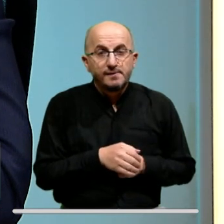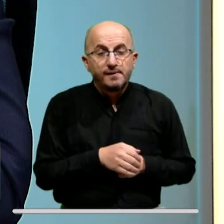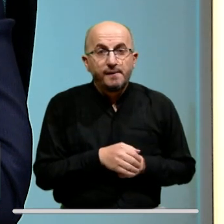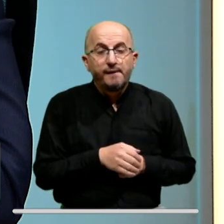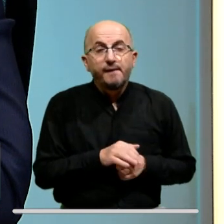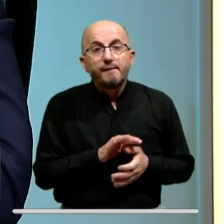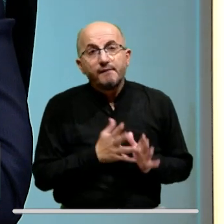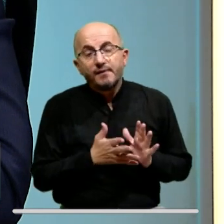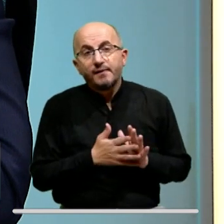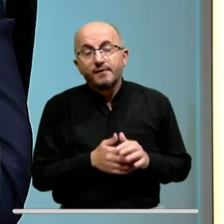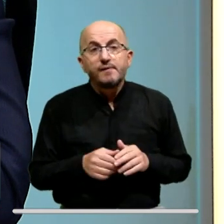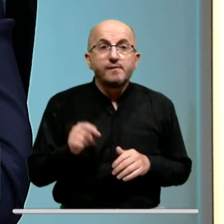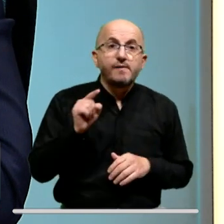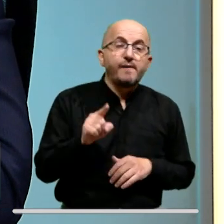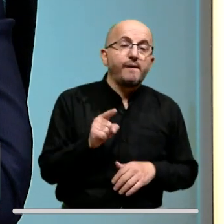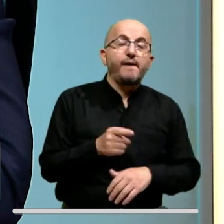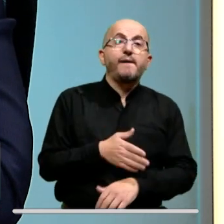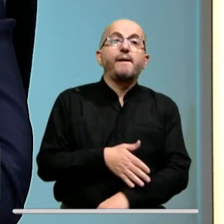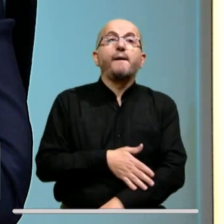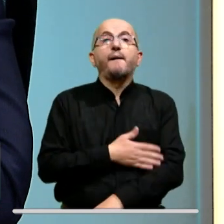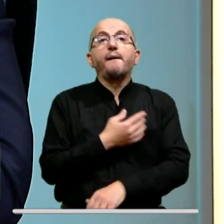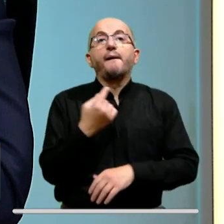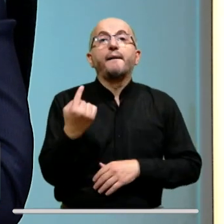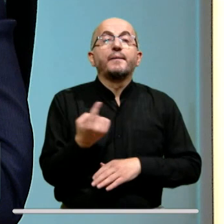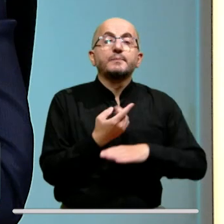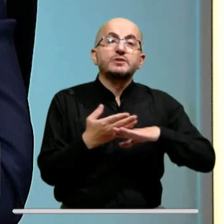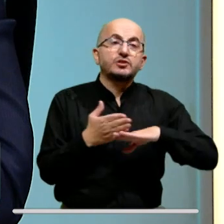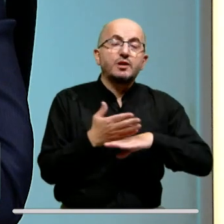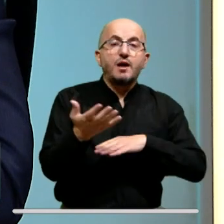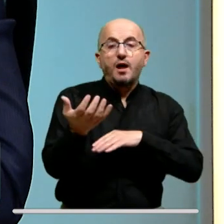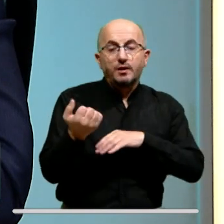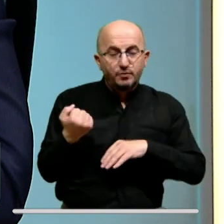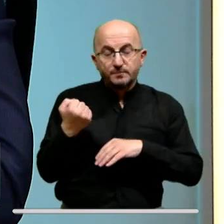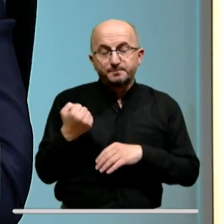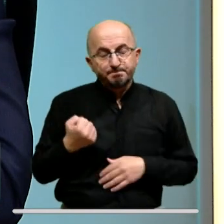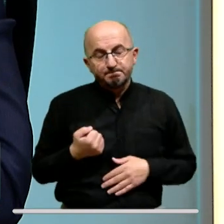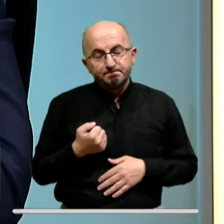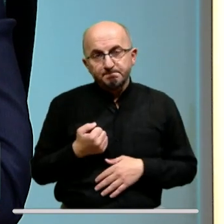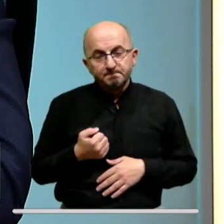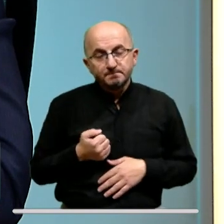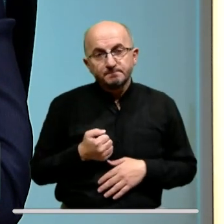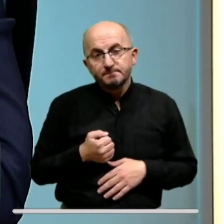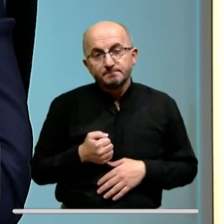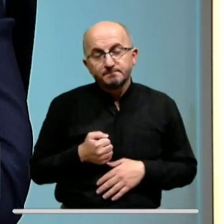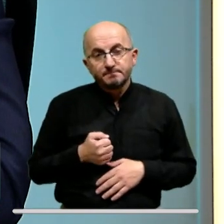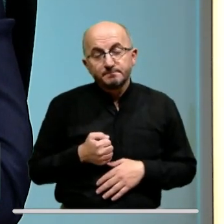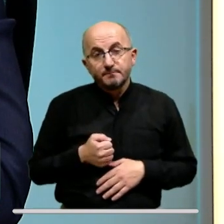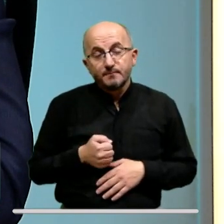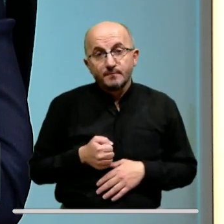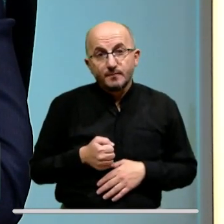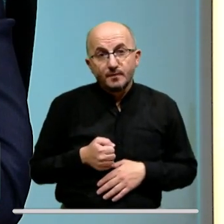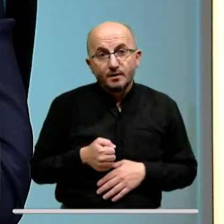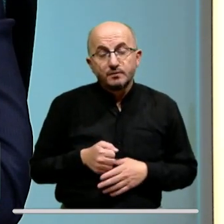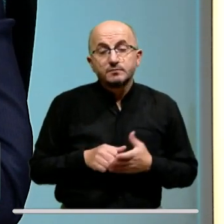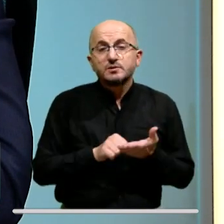Veya diyelim ki orada helal bir ürün alıyor. Diyelim ki tamamen